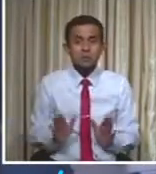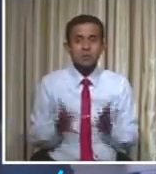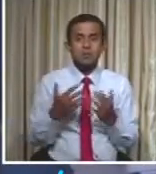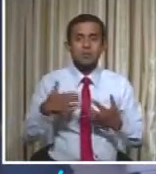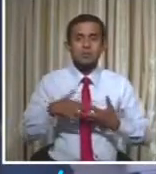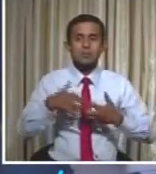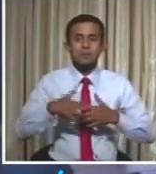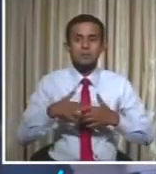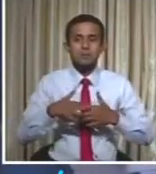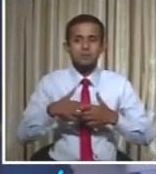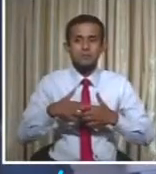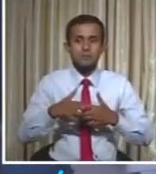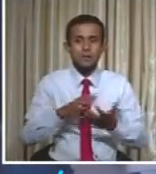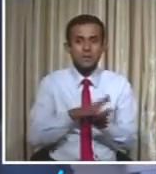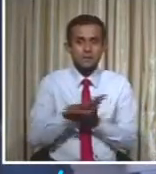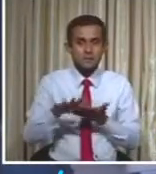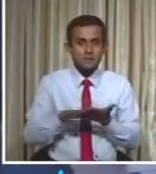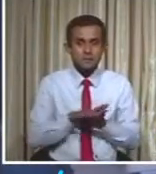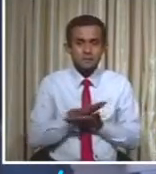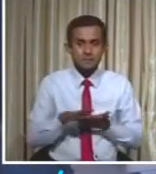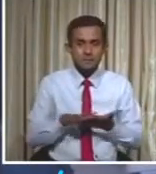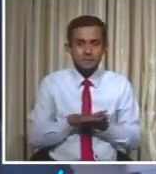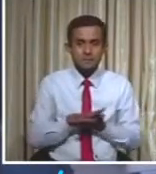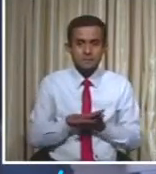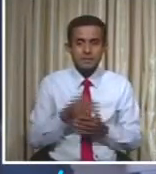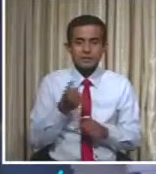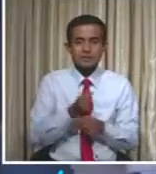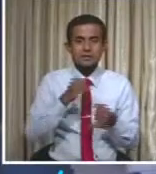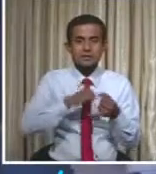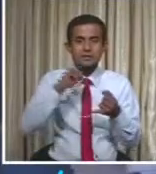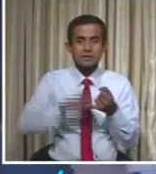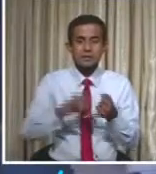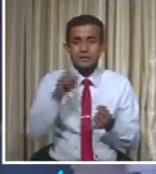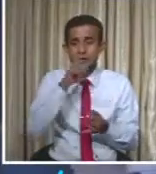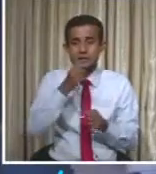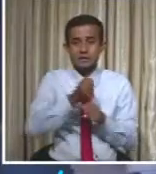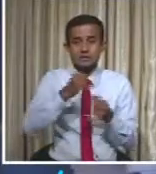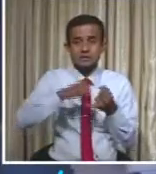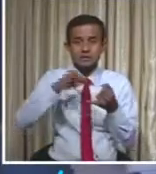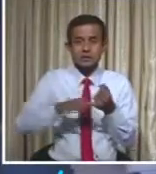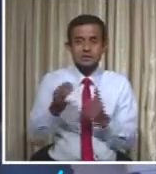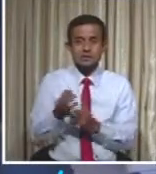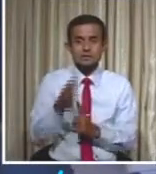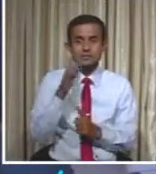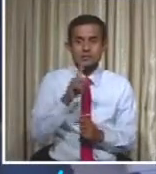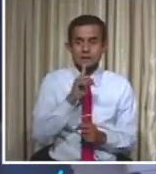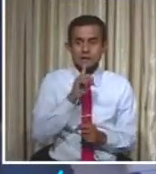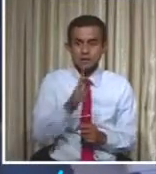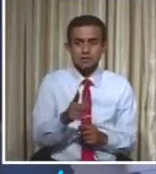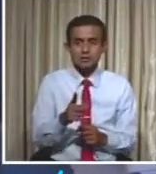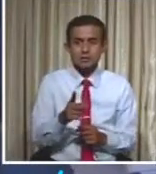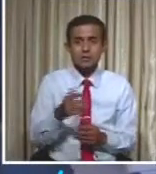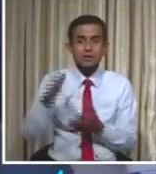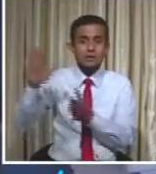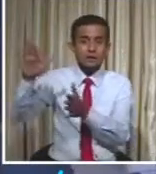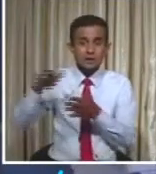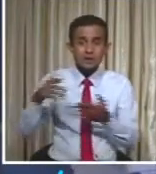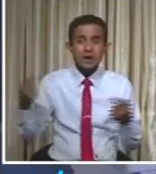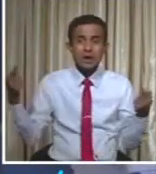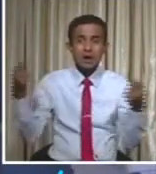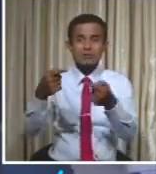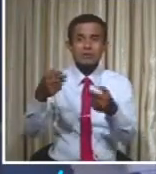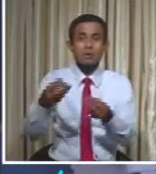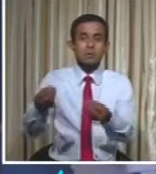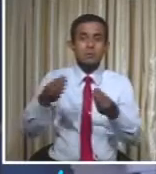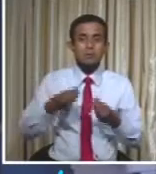අර්බුදි. ඉතාල පැහැදිලිව ගෑස් සමාගමේ ලිට්‍රෝ ගෑස් සමාගමේ සභාපතිවරයා කිව්වා ගෙනාපු නැව ගොඩබා